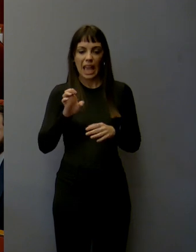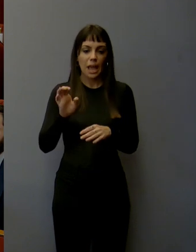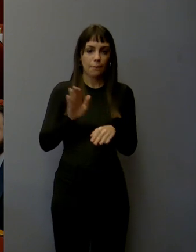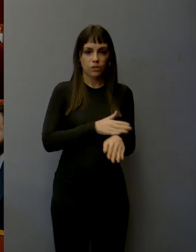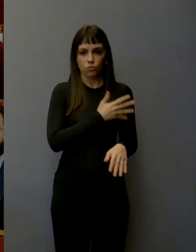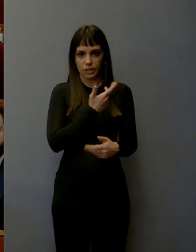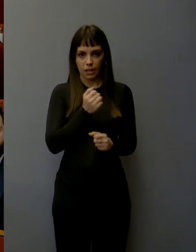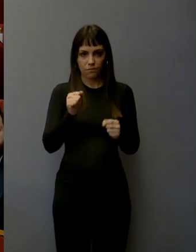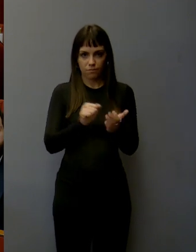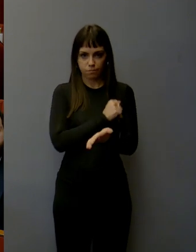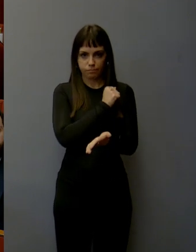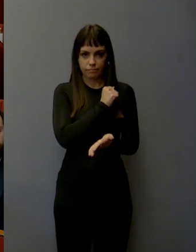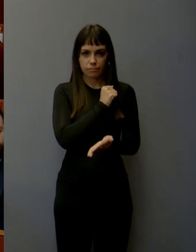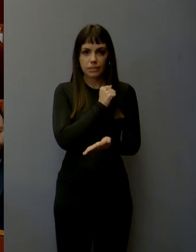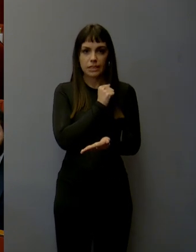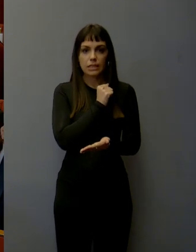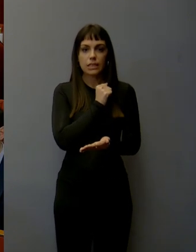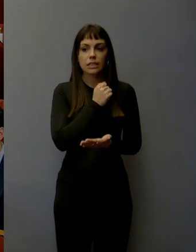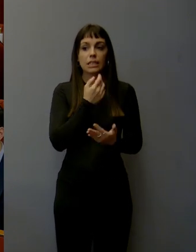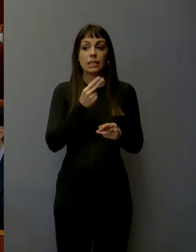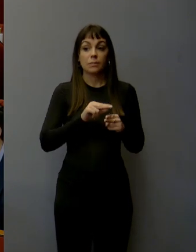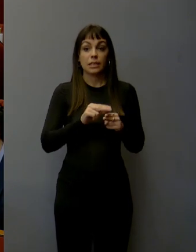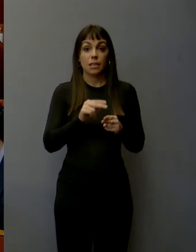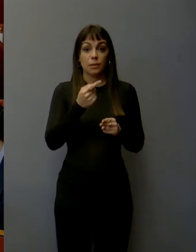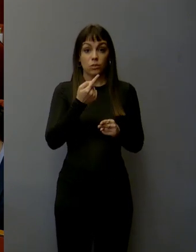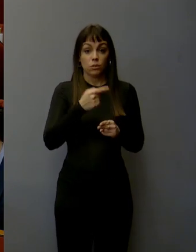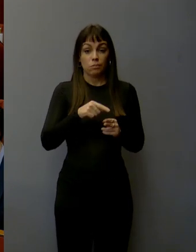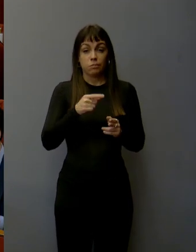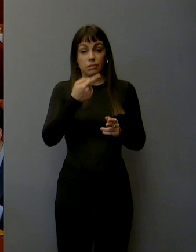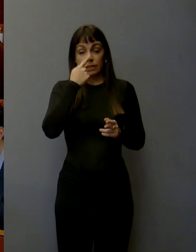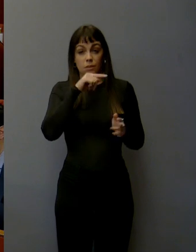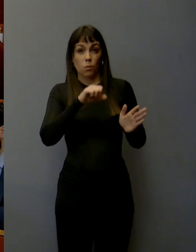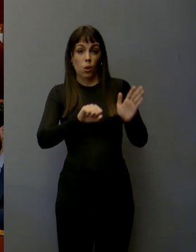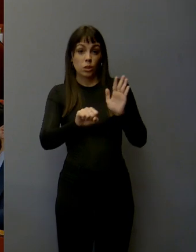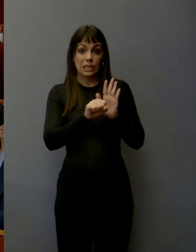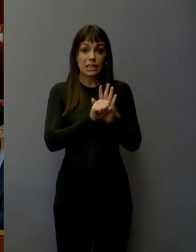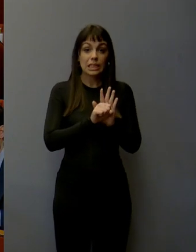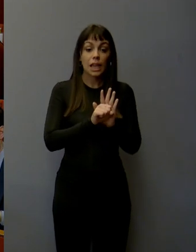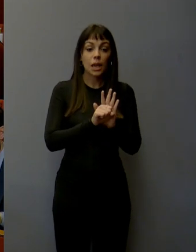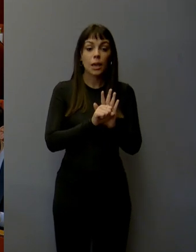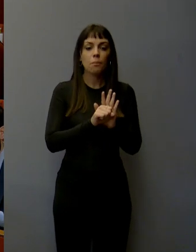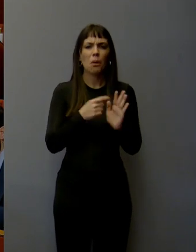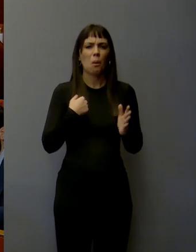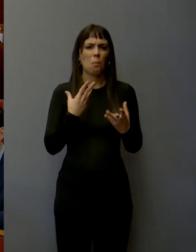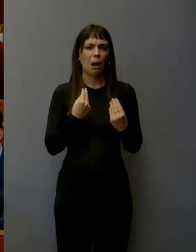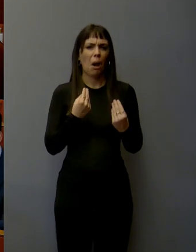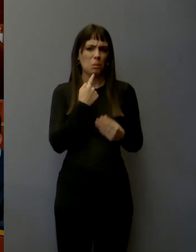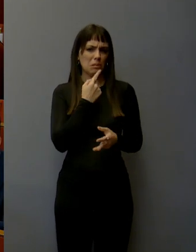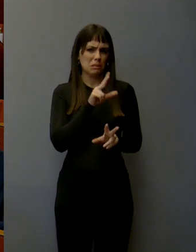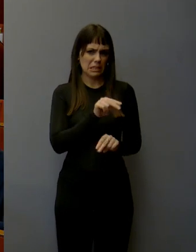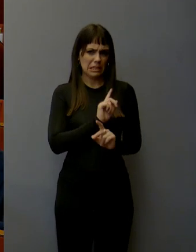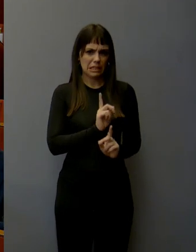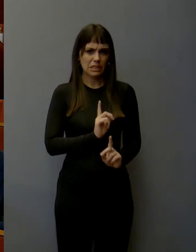fondamentalmente Ovviamente questo è un emendamento quasi simbolico non ho paura a dirlo perché nei confronti di un